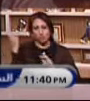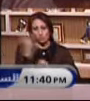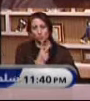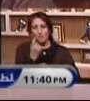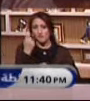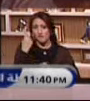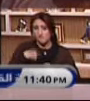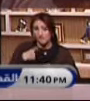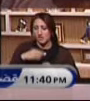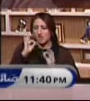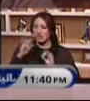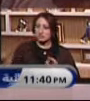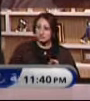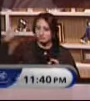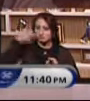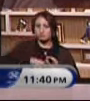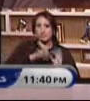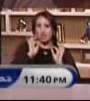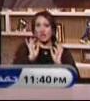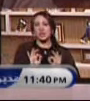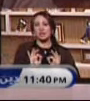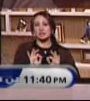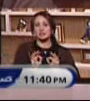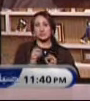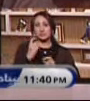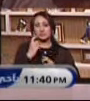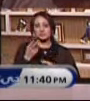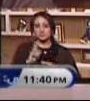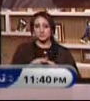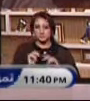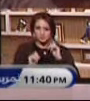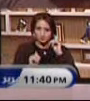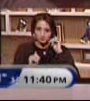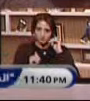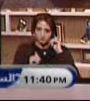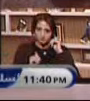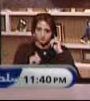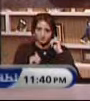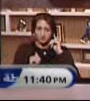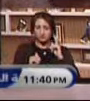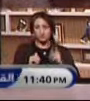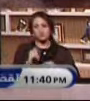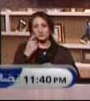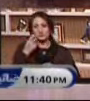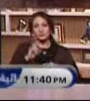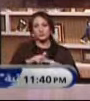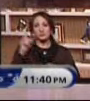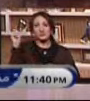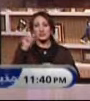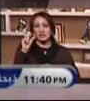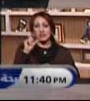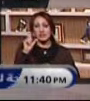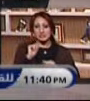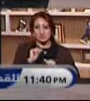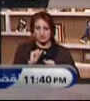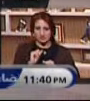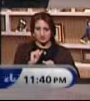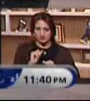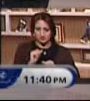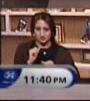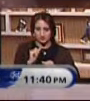ومن تزوج على صداق وهو لا ينوي أداءه فهو زان الإسلام ده دين ينتصر من تزوج على